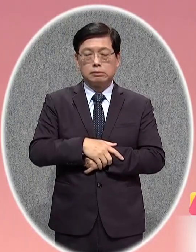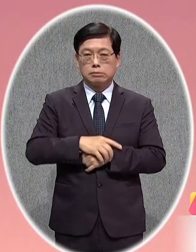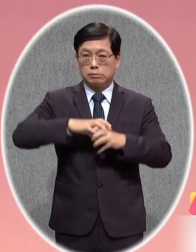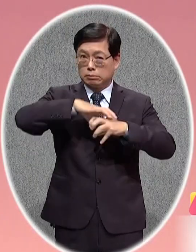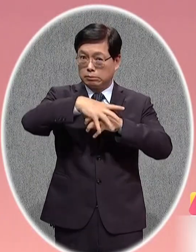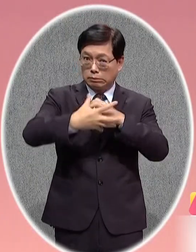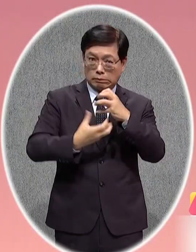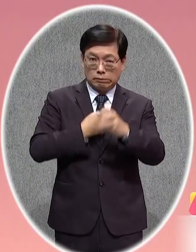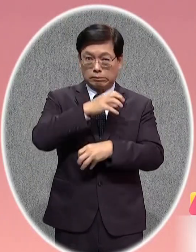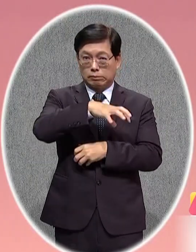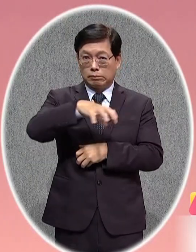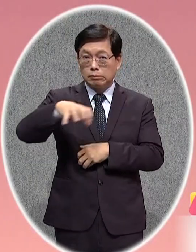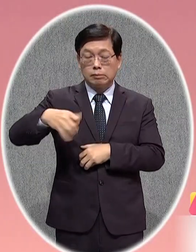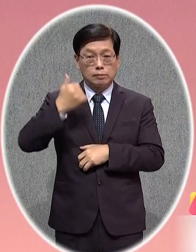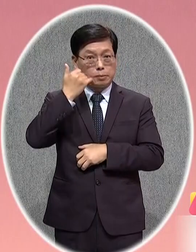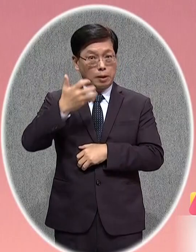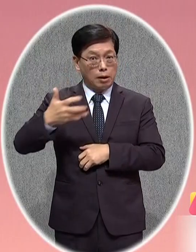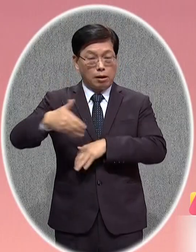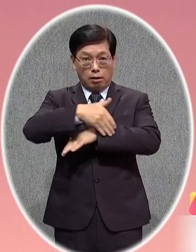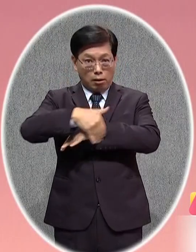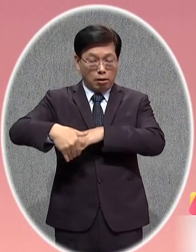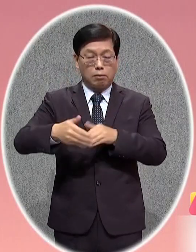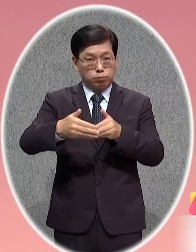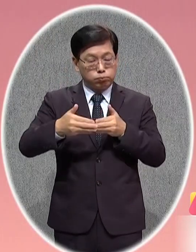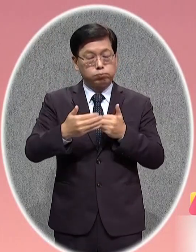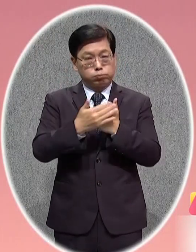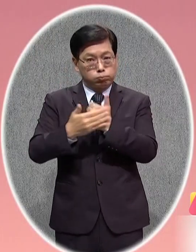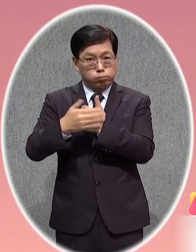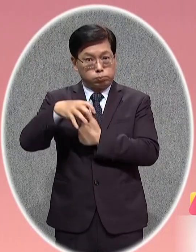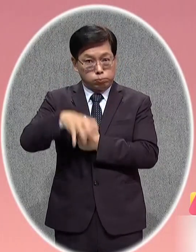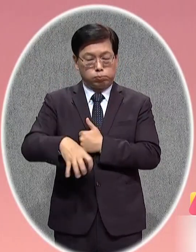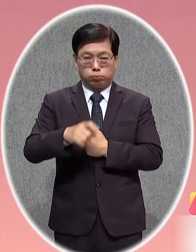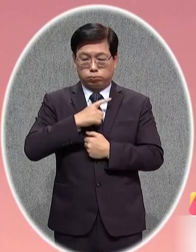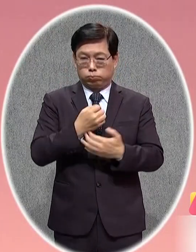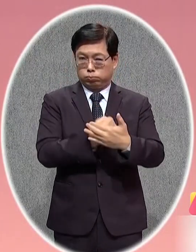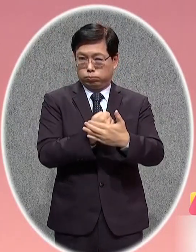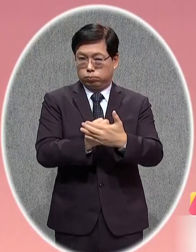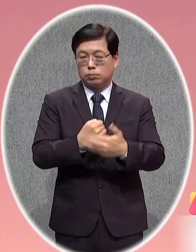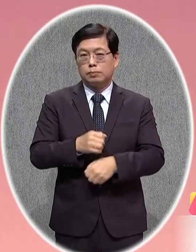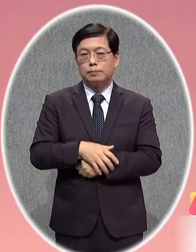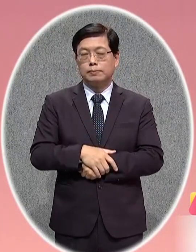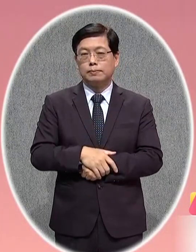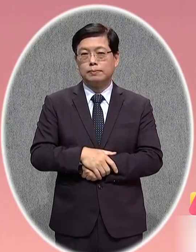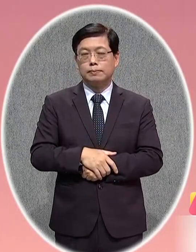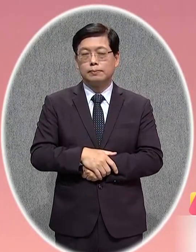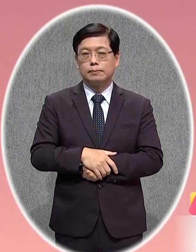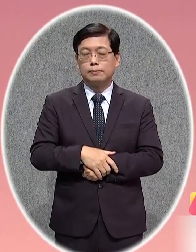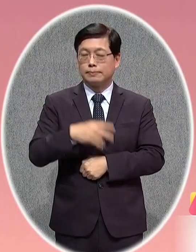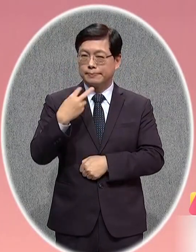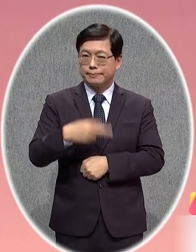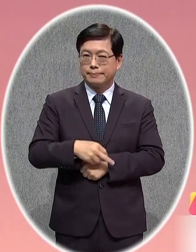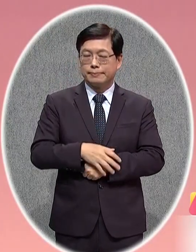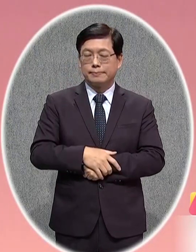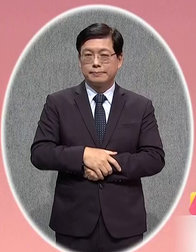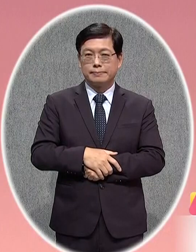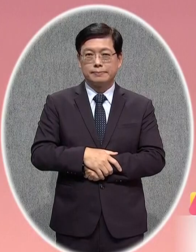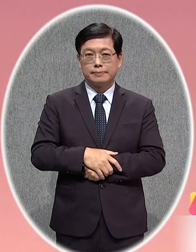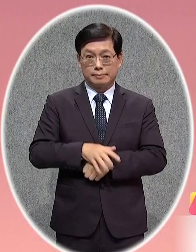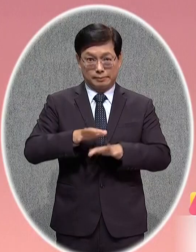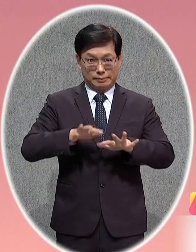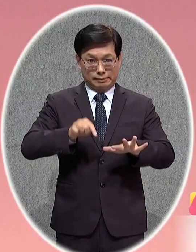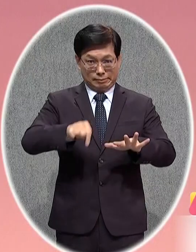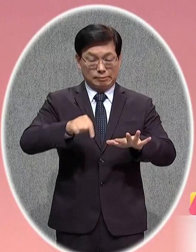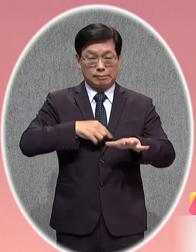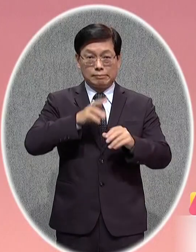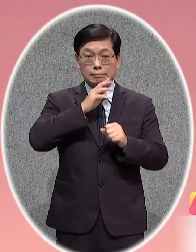全球各地的海岸值得保育的地方把它保留下来， 同时我们在这